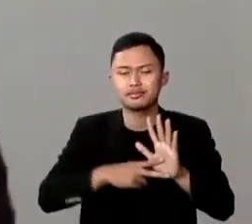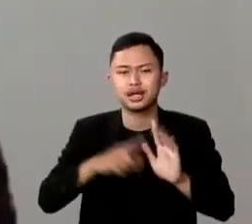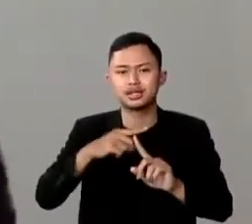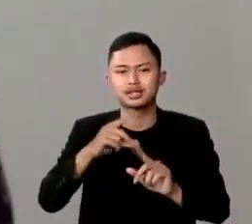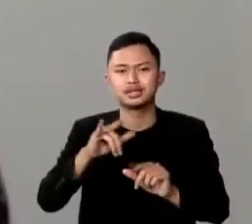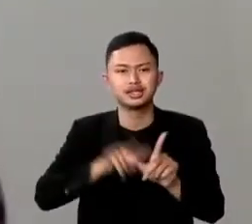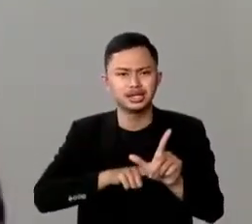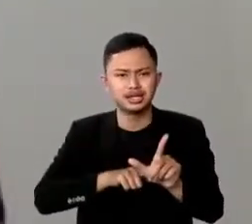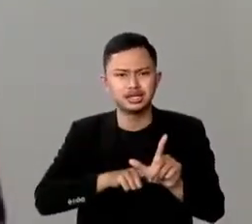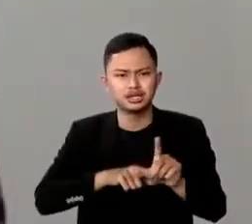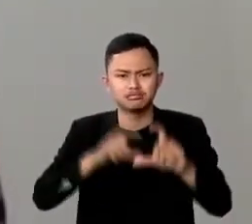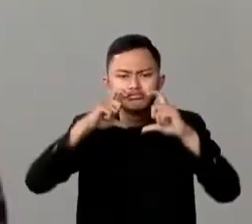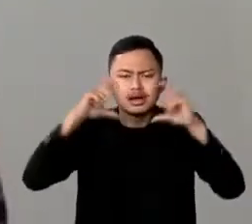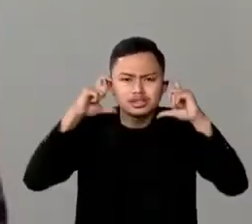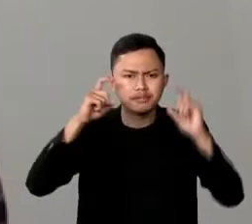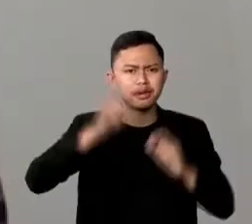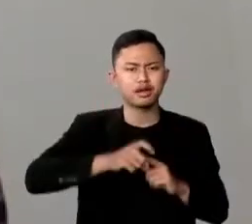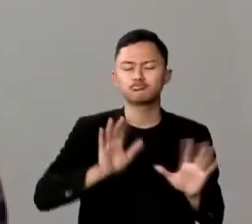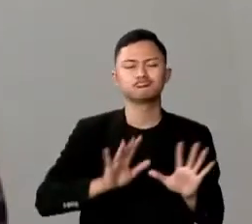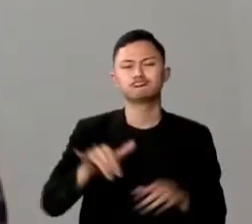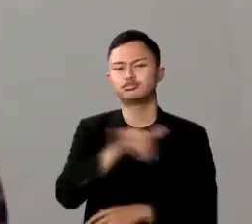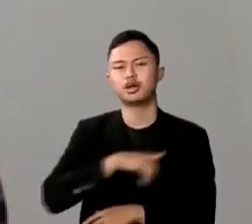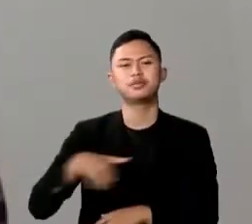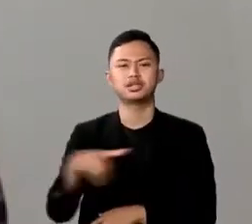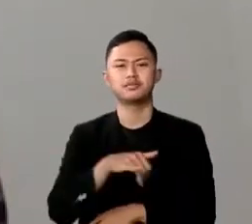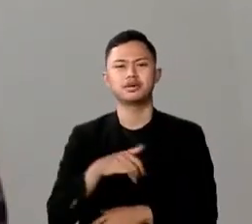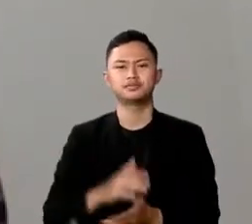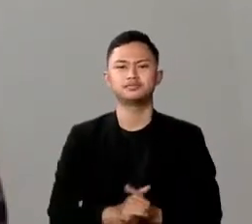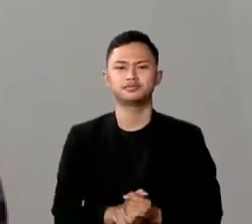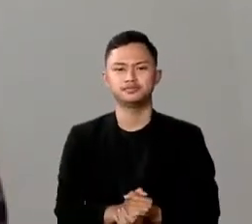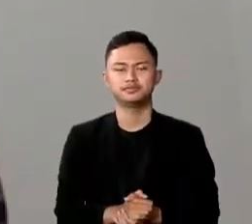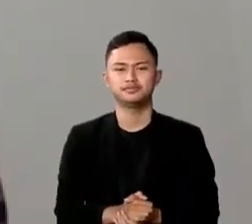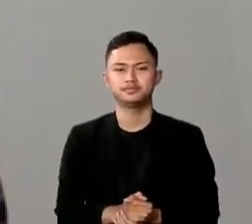pameran enggak pakai masker begitu